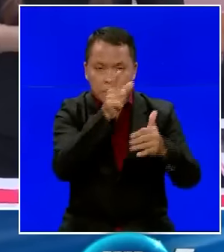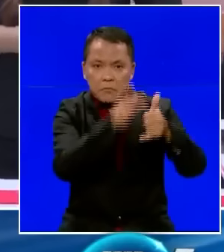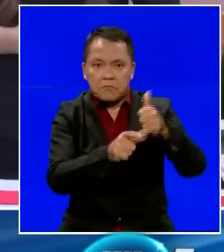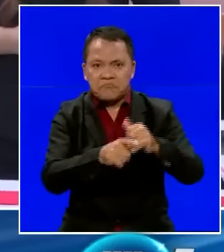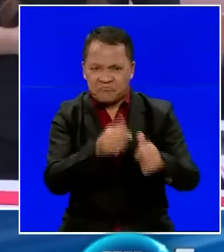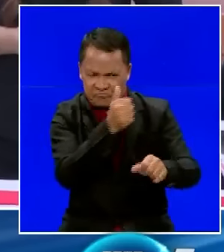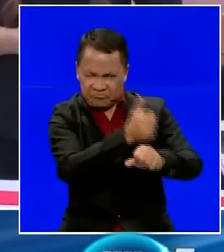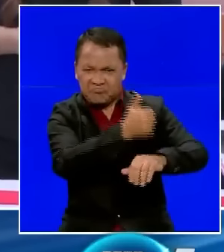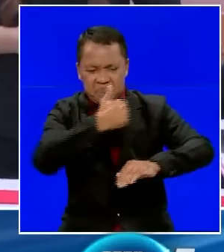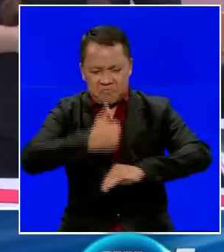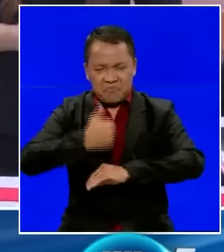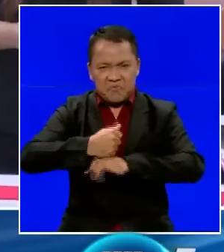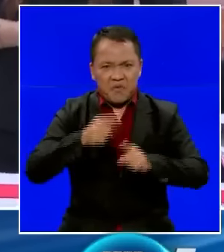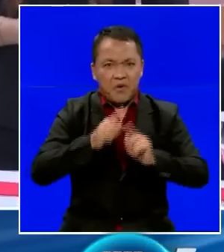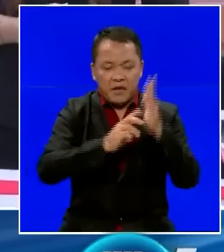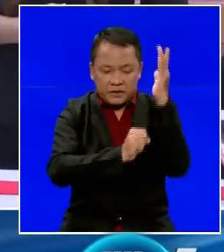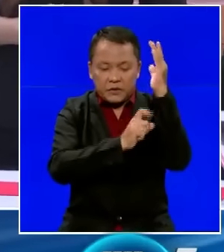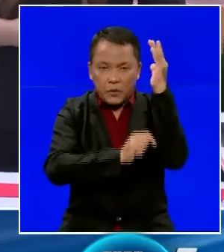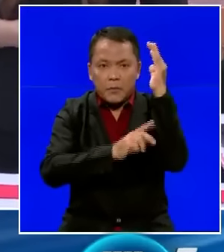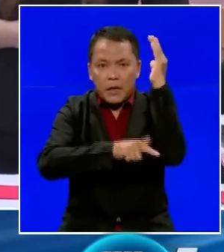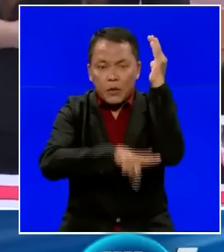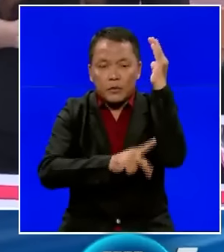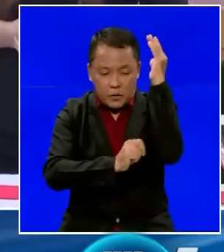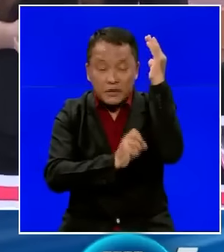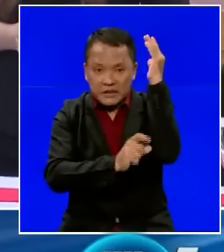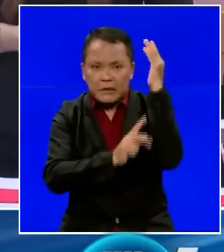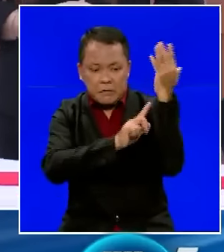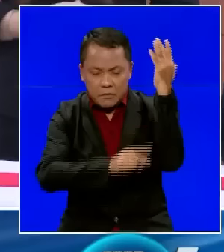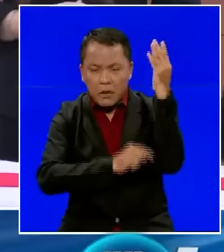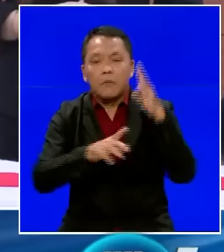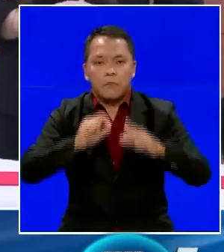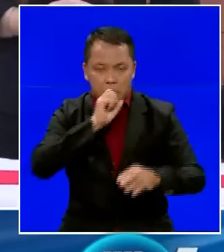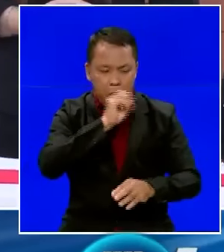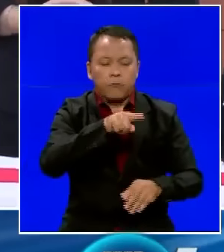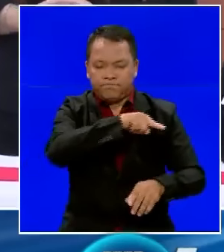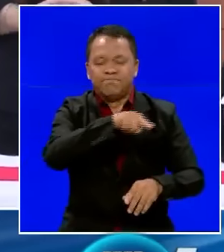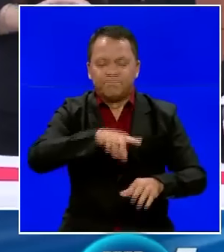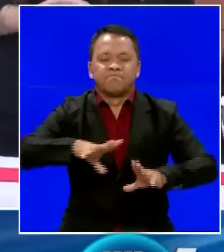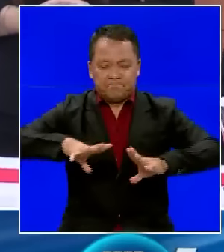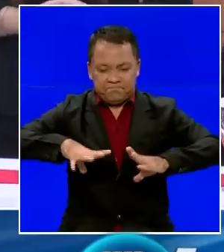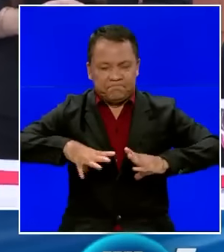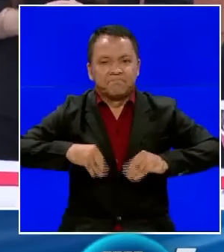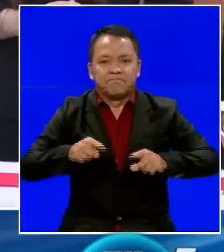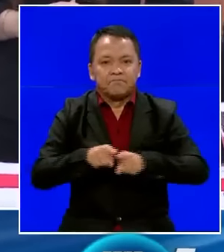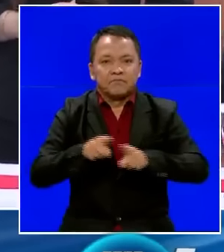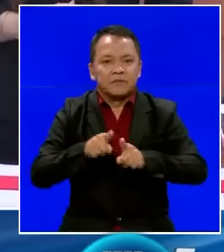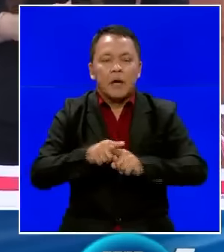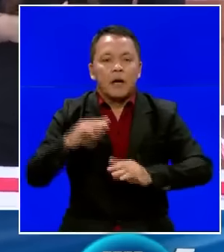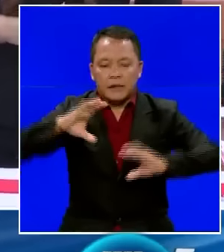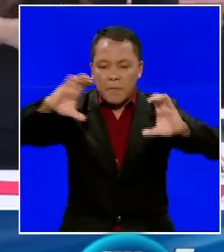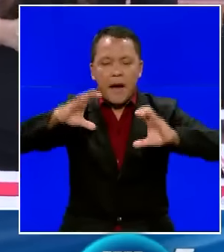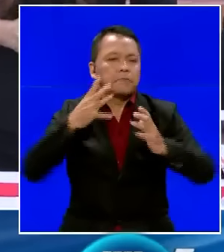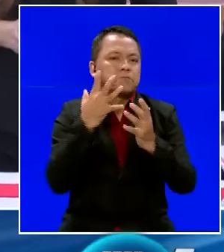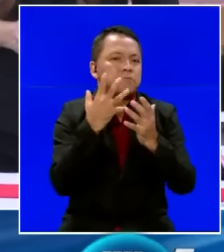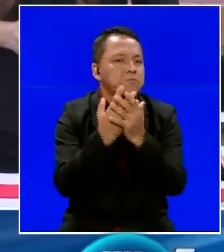อิทธิพลสูงค่ะในพื้นที่จังหวัดสตูลพัทลุงแล้วก็นครศรีธรรมราชยอมรับเลยนะคะว่าเป็นความไม่รัดกุมของเรือน